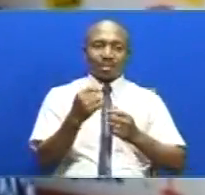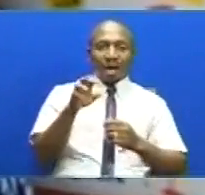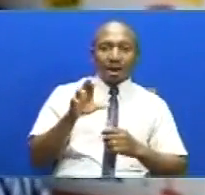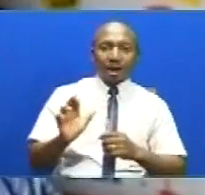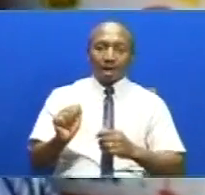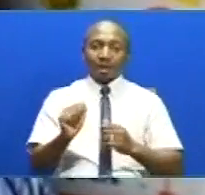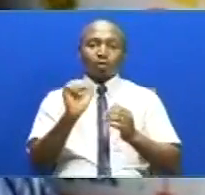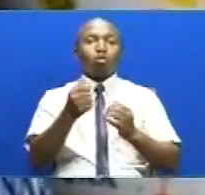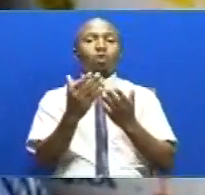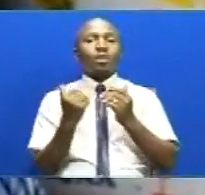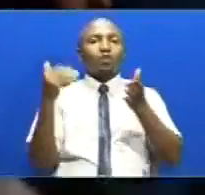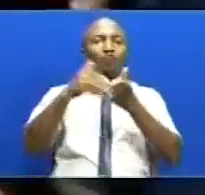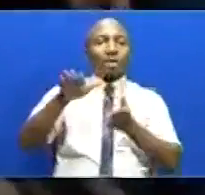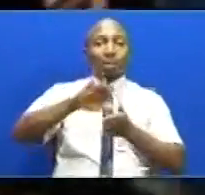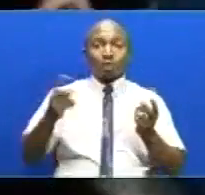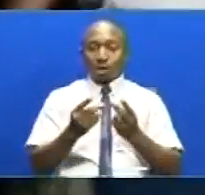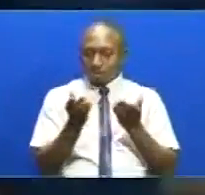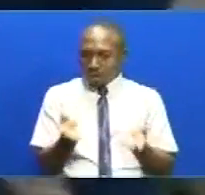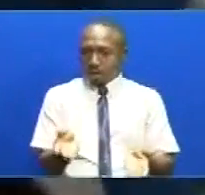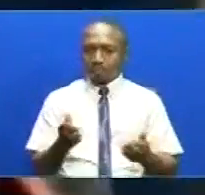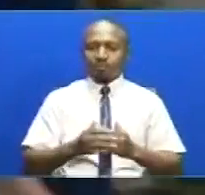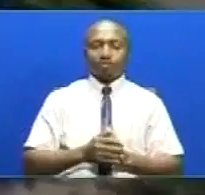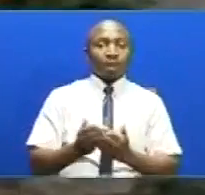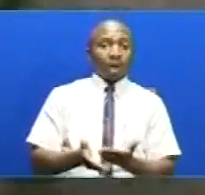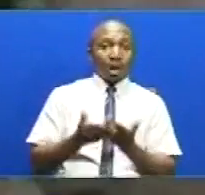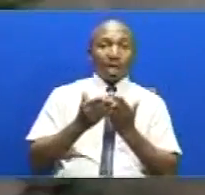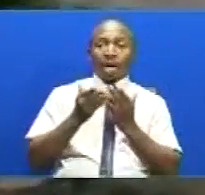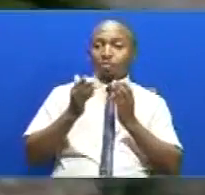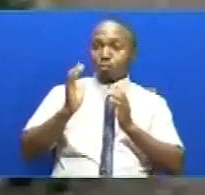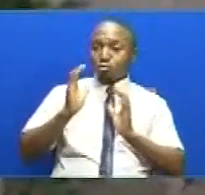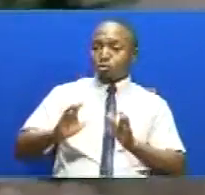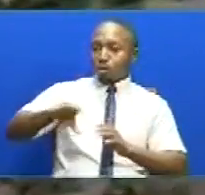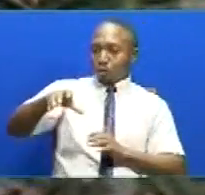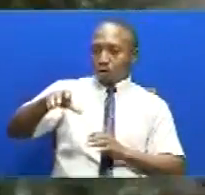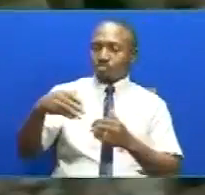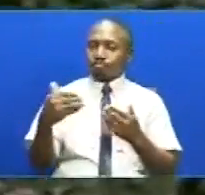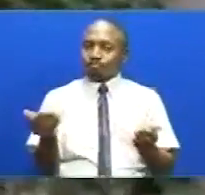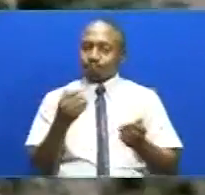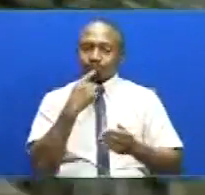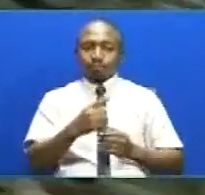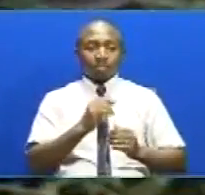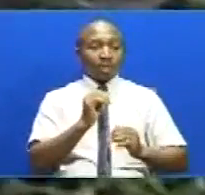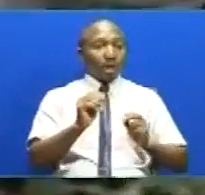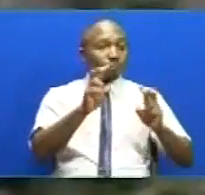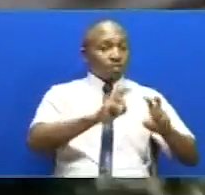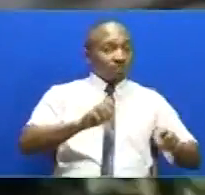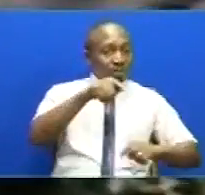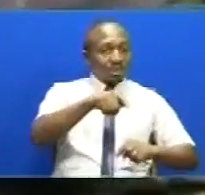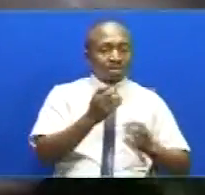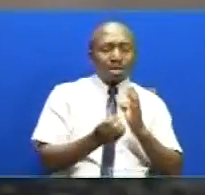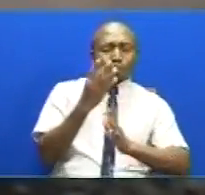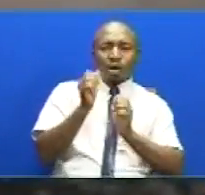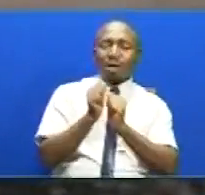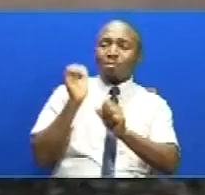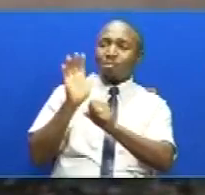na access ya kuingia maeneo kama haya. Kaimu mkuu wa mkoa wa Shinyanga Jasinta Mboneko yeye anasema operation hiyo imeibua mambo mengi